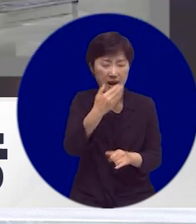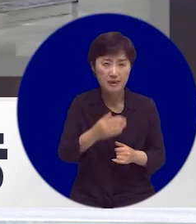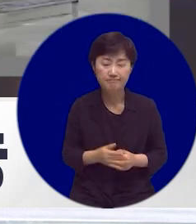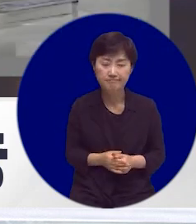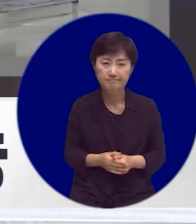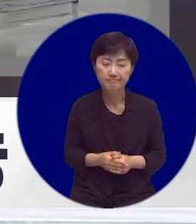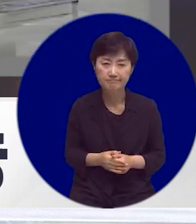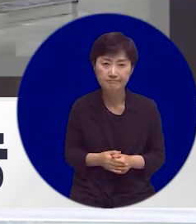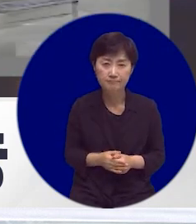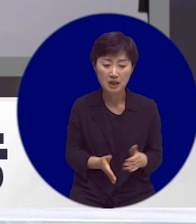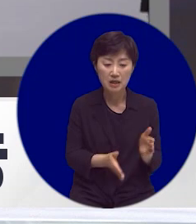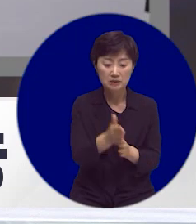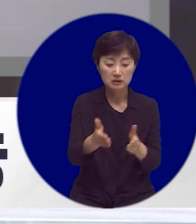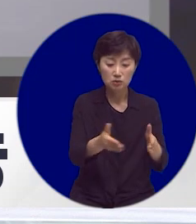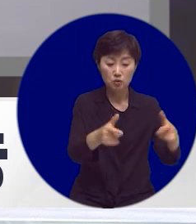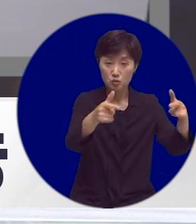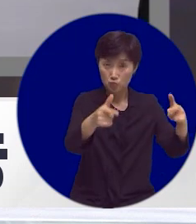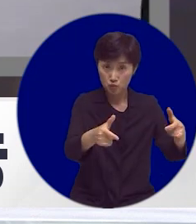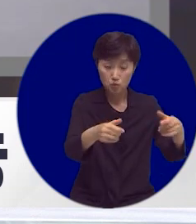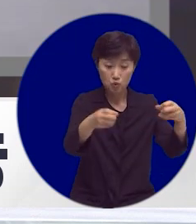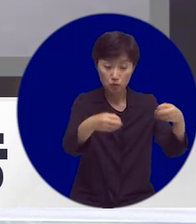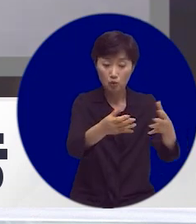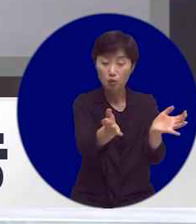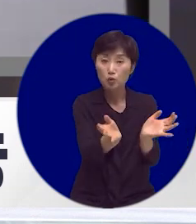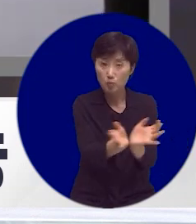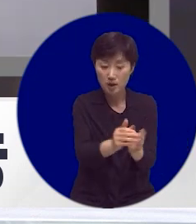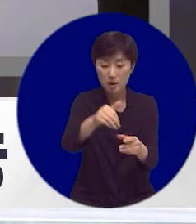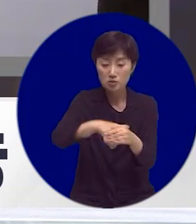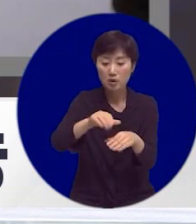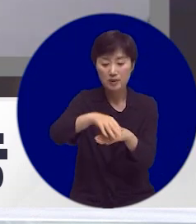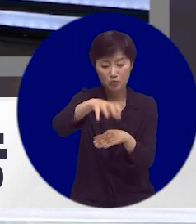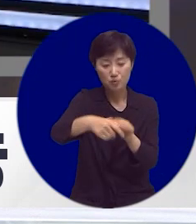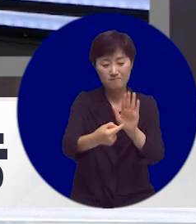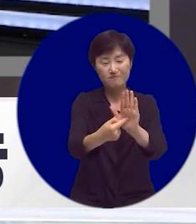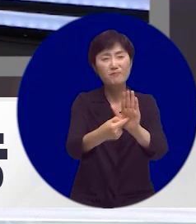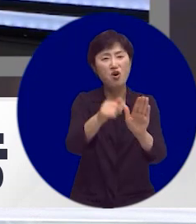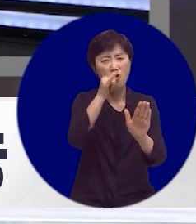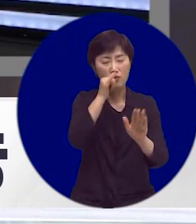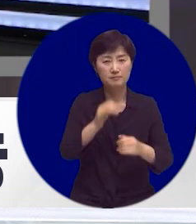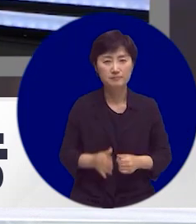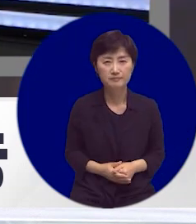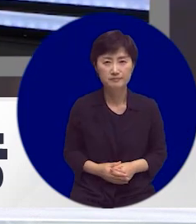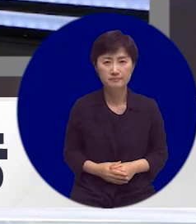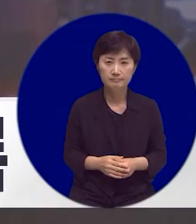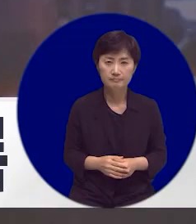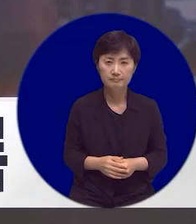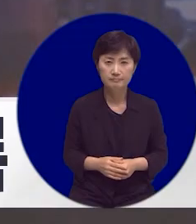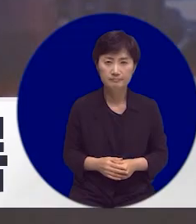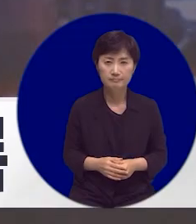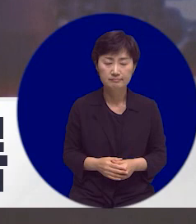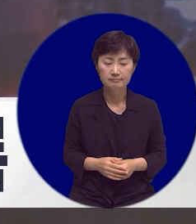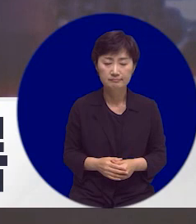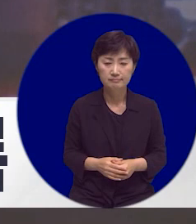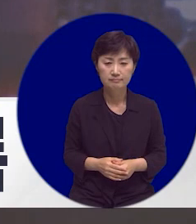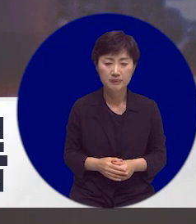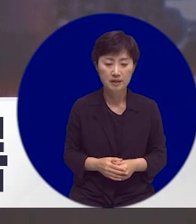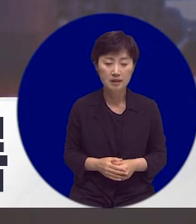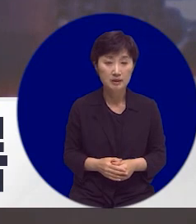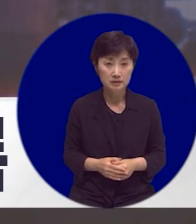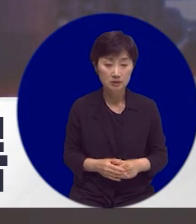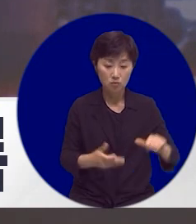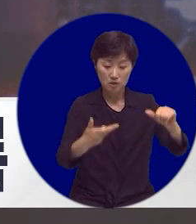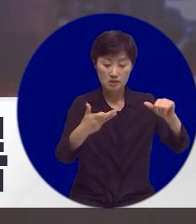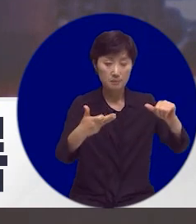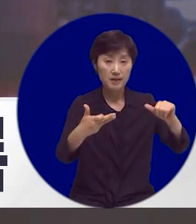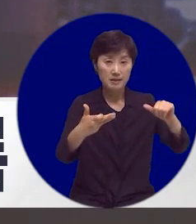있습니다. 시도지사 선거 후보자 토론회는 한국선거방송에서도 방송됩니다. 지난 13일